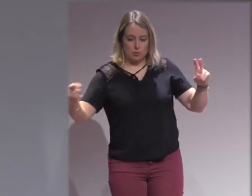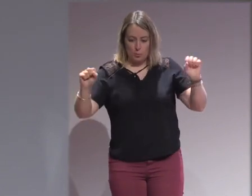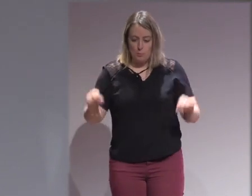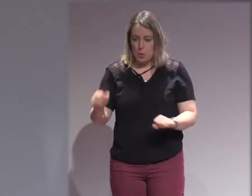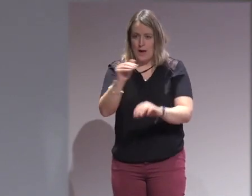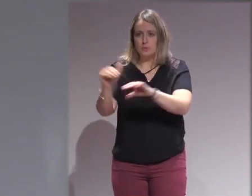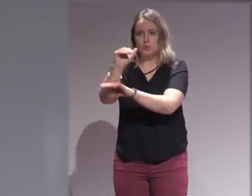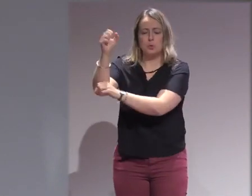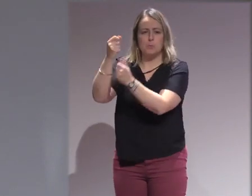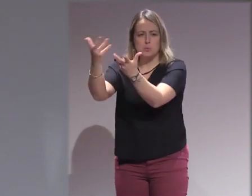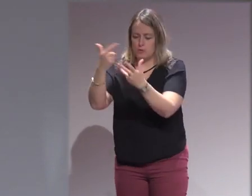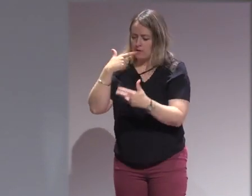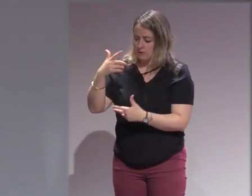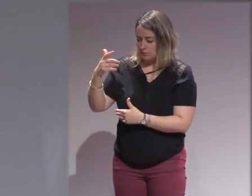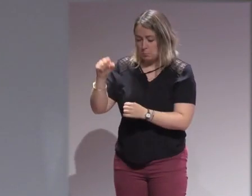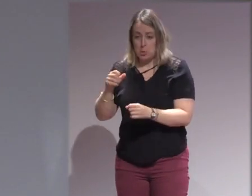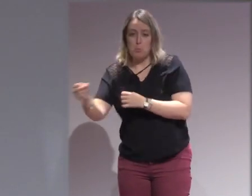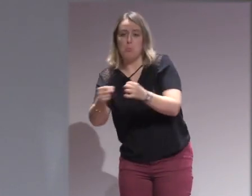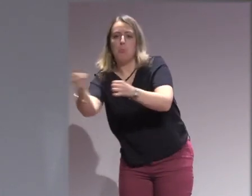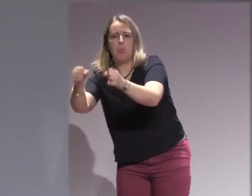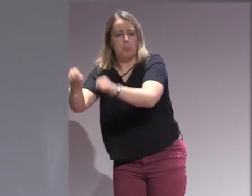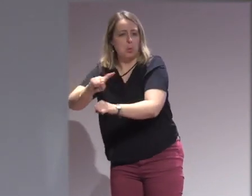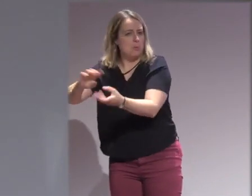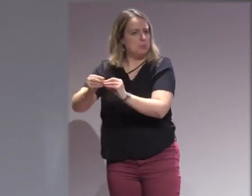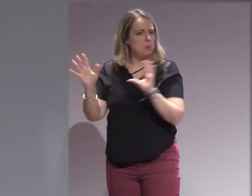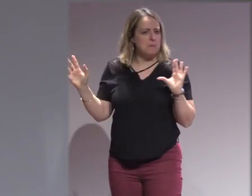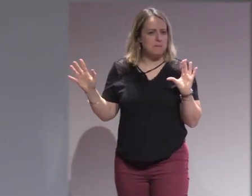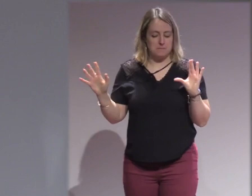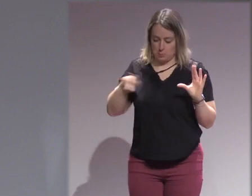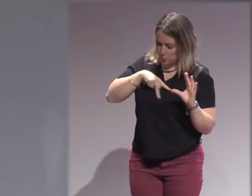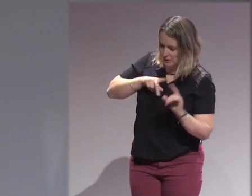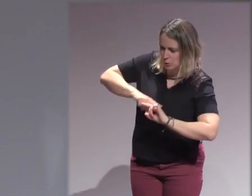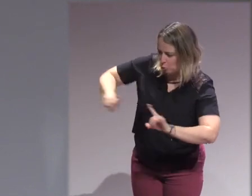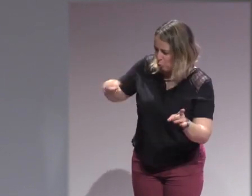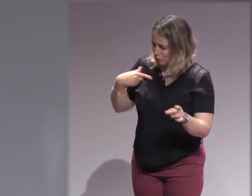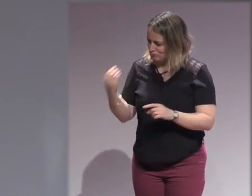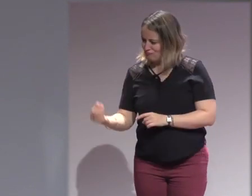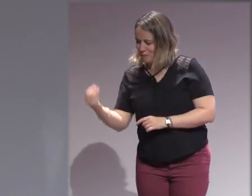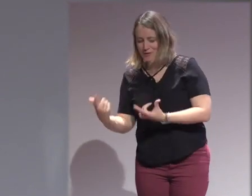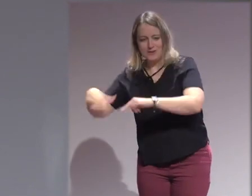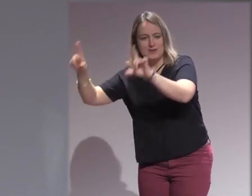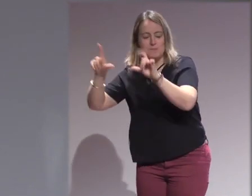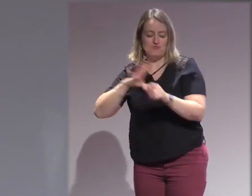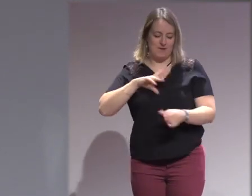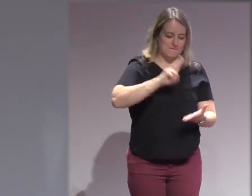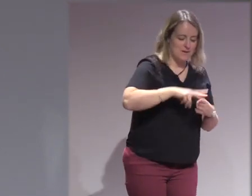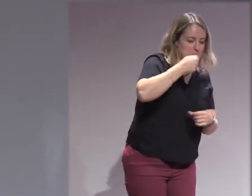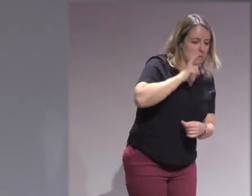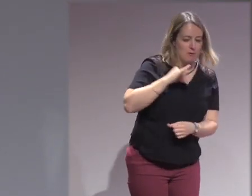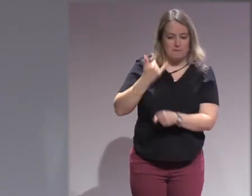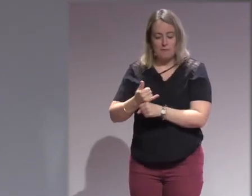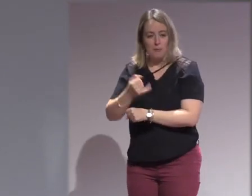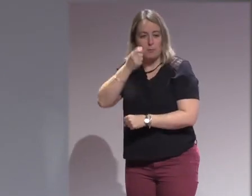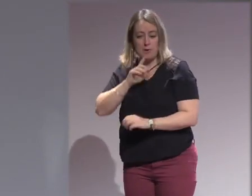plusieurs adultes, qui ne sont pas la propriété exclusive de deux adultes, et donc qu'il n'y a pas des vrais parents et des faux parents, c'est quelque chose